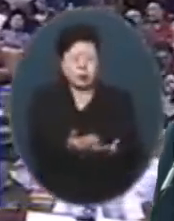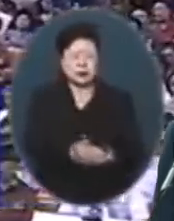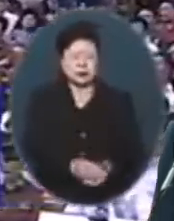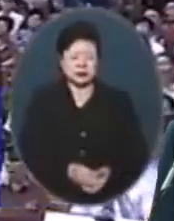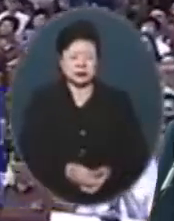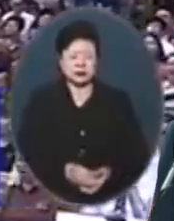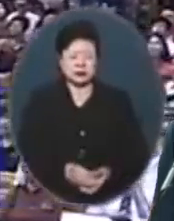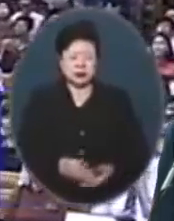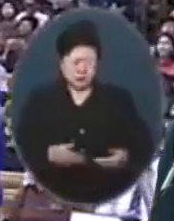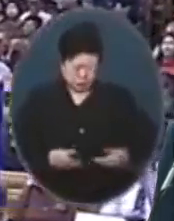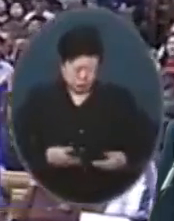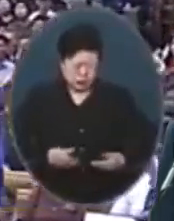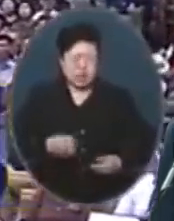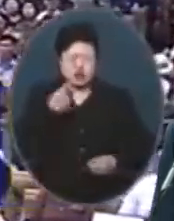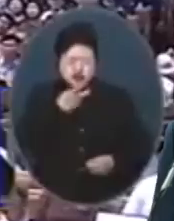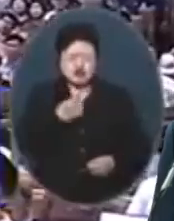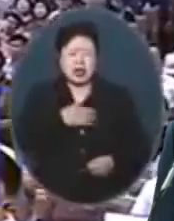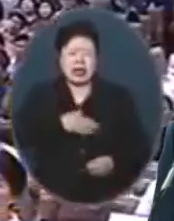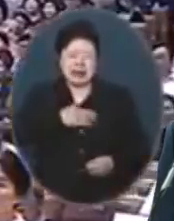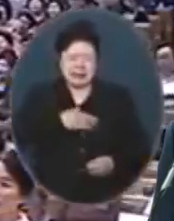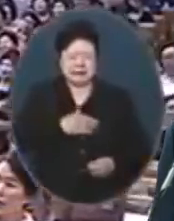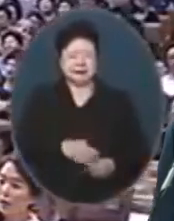것이 너희에게 있어야 될 줄을 아시느니라.